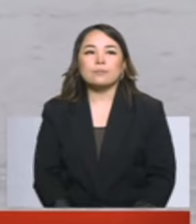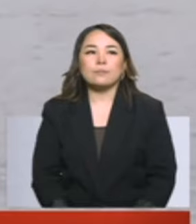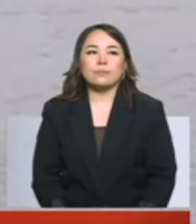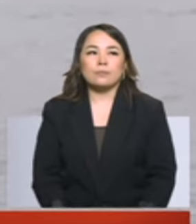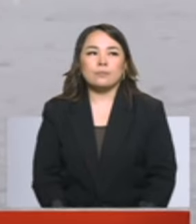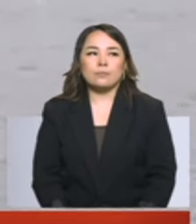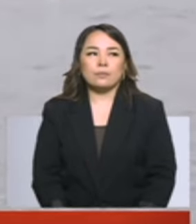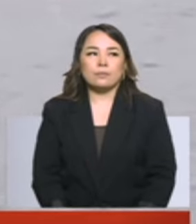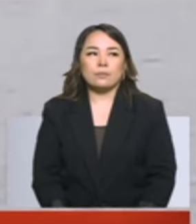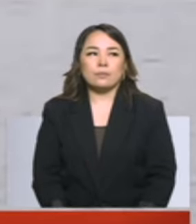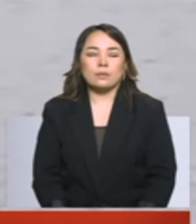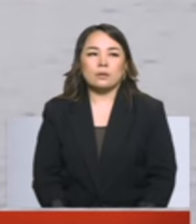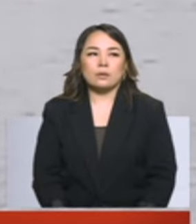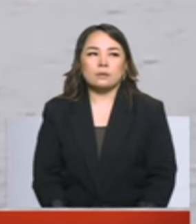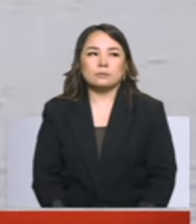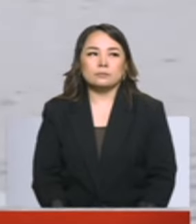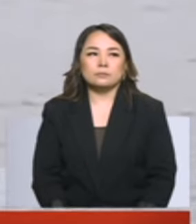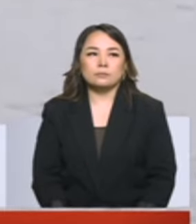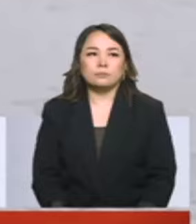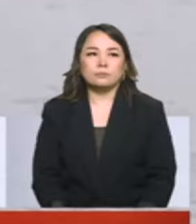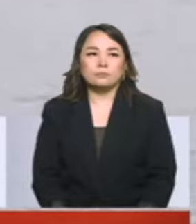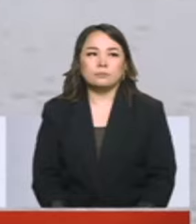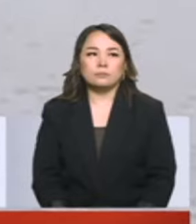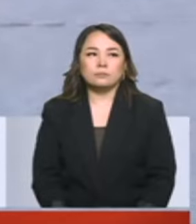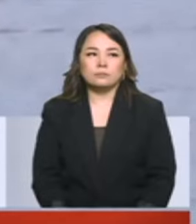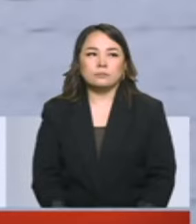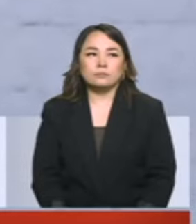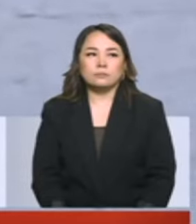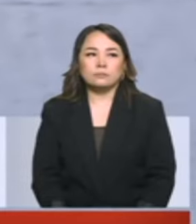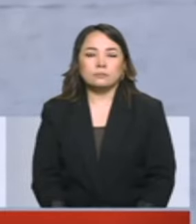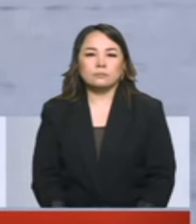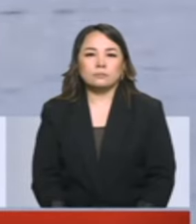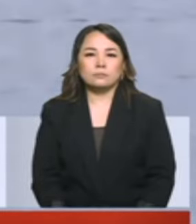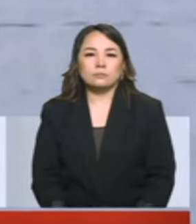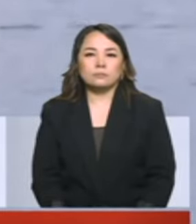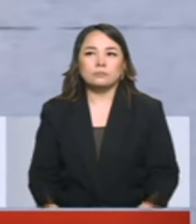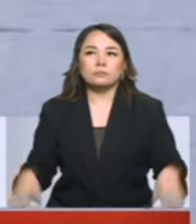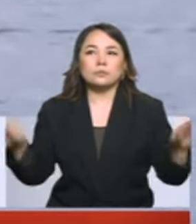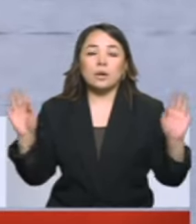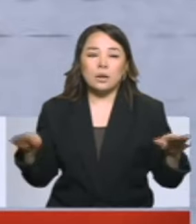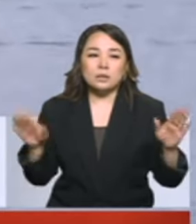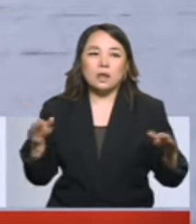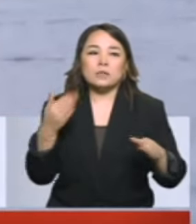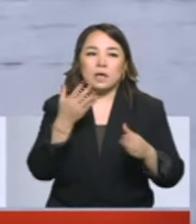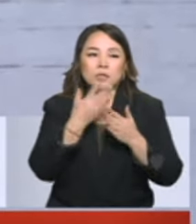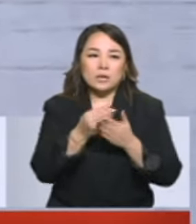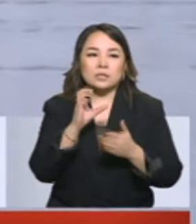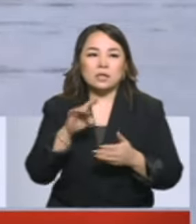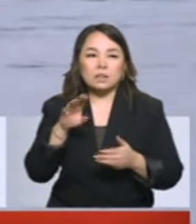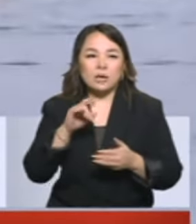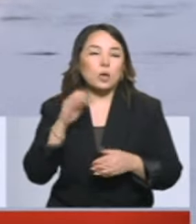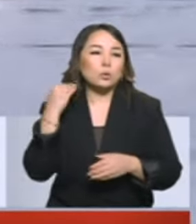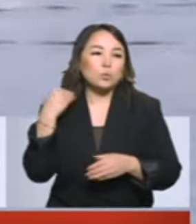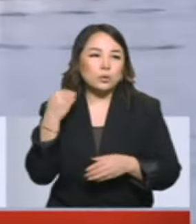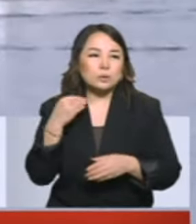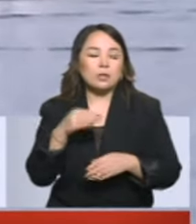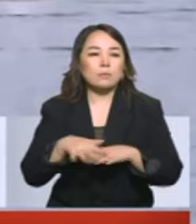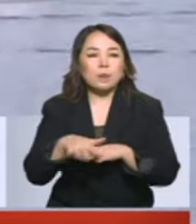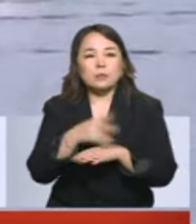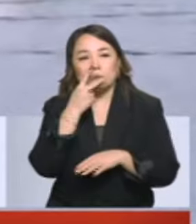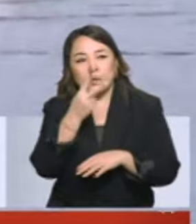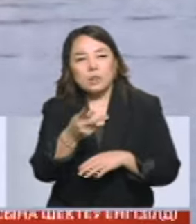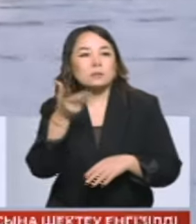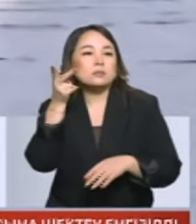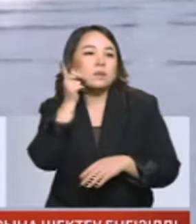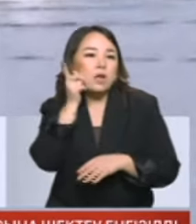Сырдария Түркістан өңірлік табиғи паркі, Ащыкөл көлінде аққулар. Қанаттыларды Сырдария Түркістан өңірлік паркінің қызметкерлері байқап,